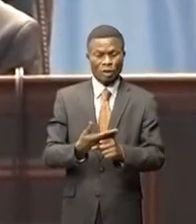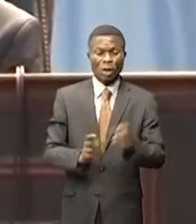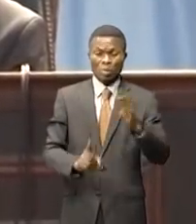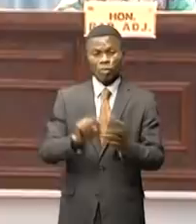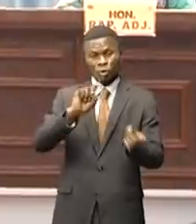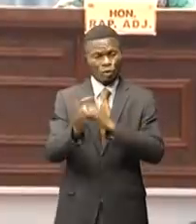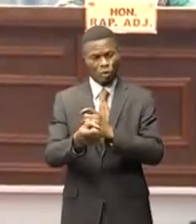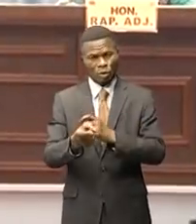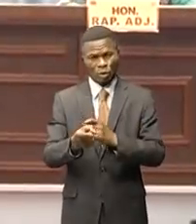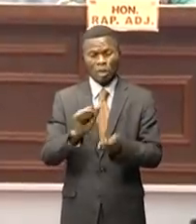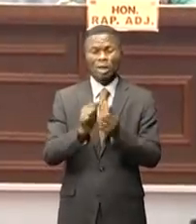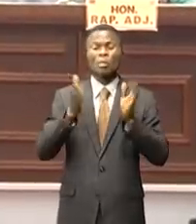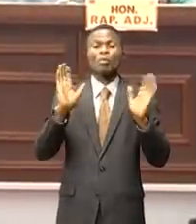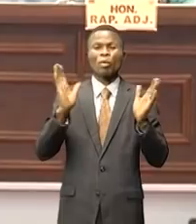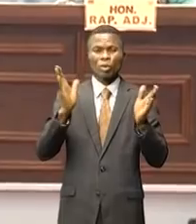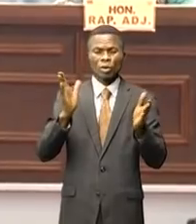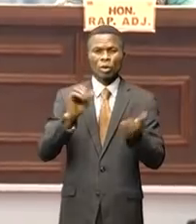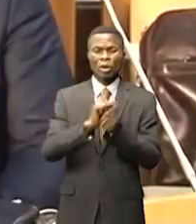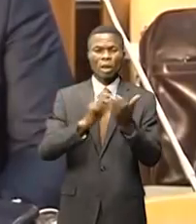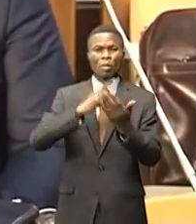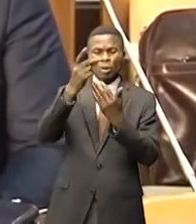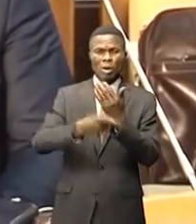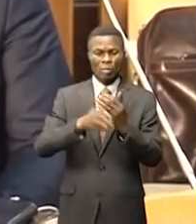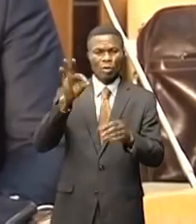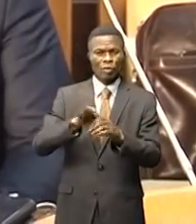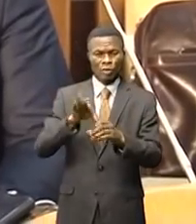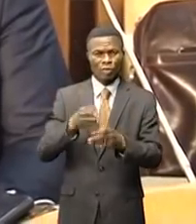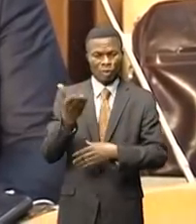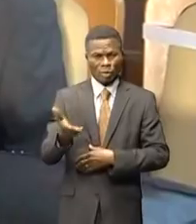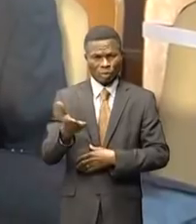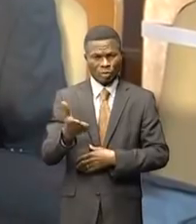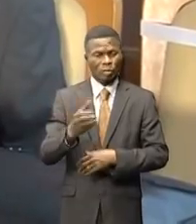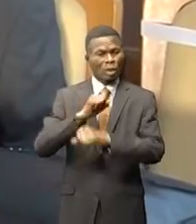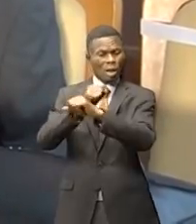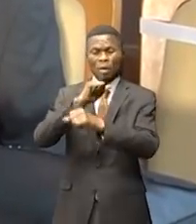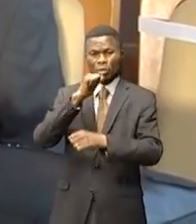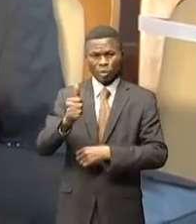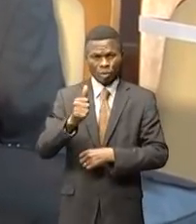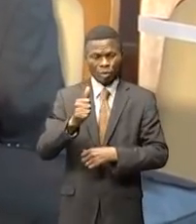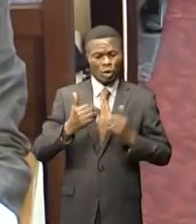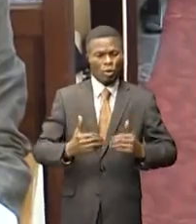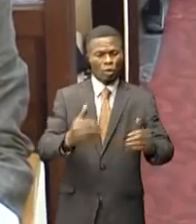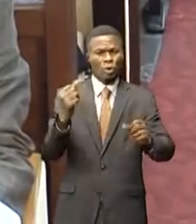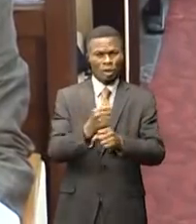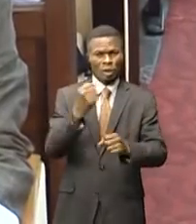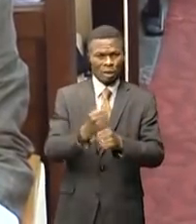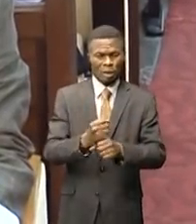l'impact et certains sur le calendrier électoral élaboré et cela n'empêchera pas la poursuite des travaux par le bureau de l'assemblée